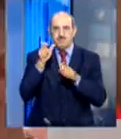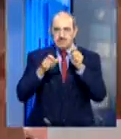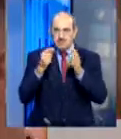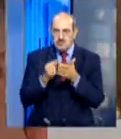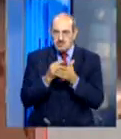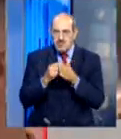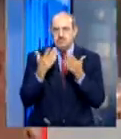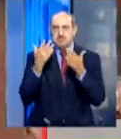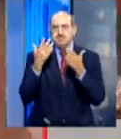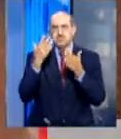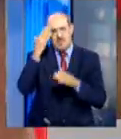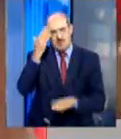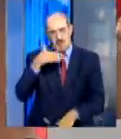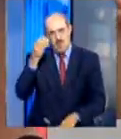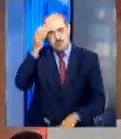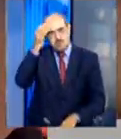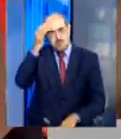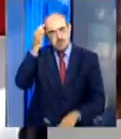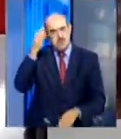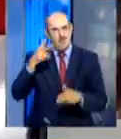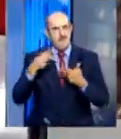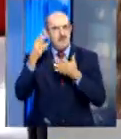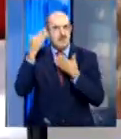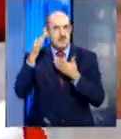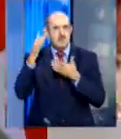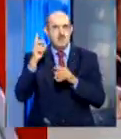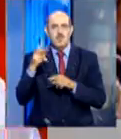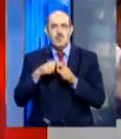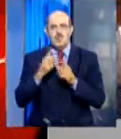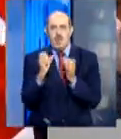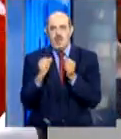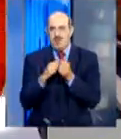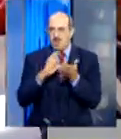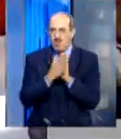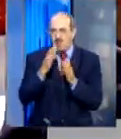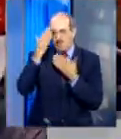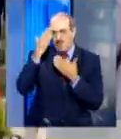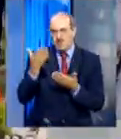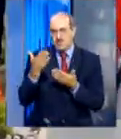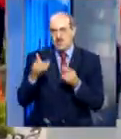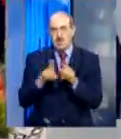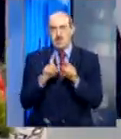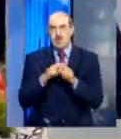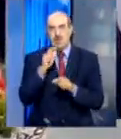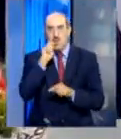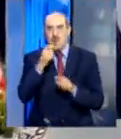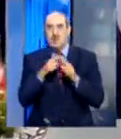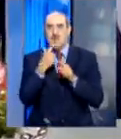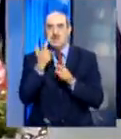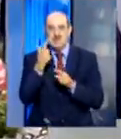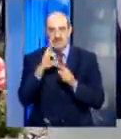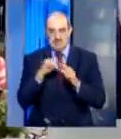رأسهم الكاتب اللي الله توفى، الكاتب الفرنسي جيل بيغو، اللي قال عليه الرجل الذي صنع